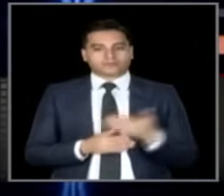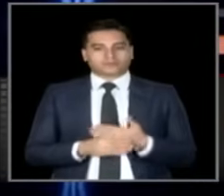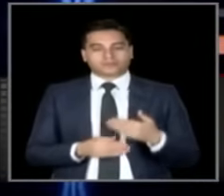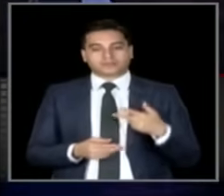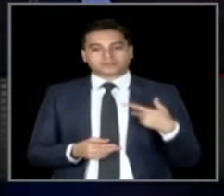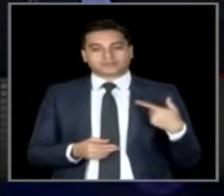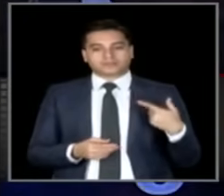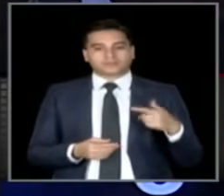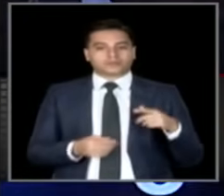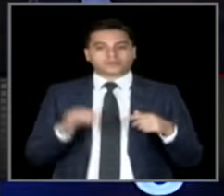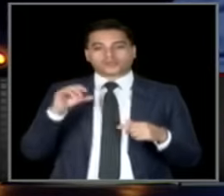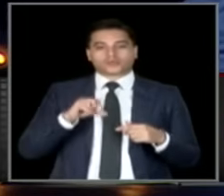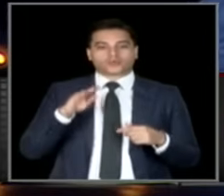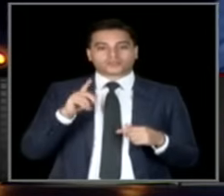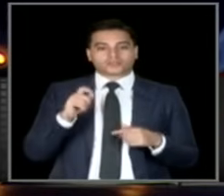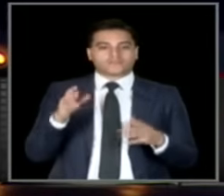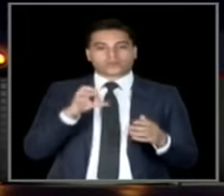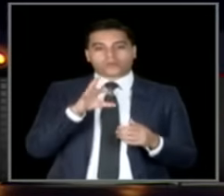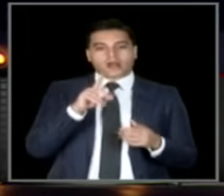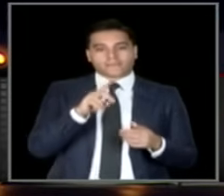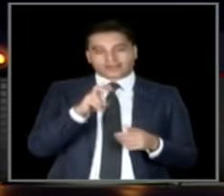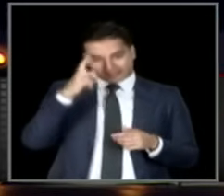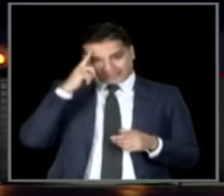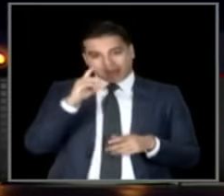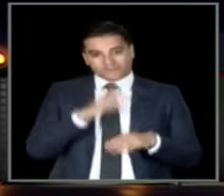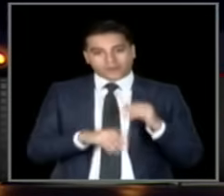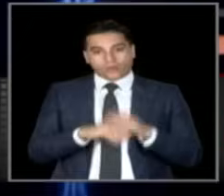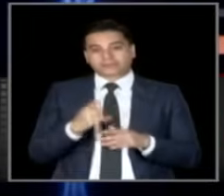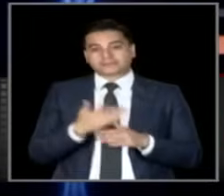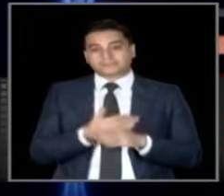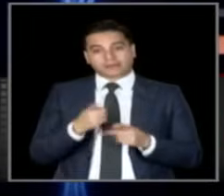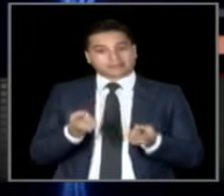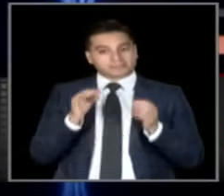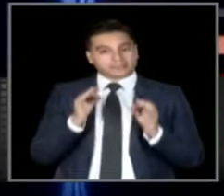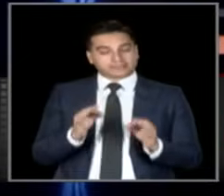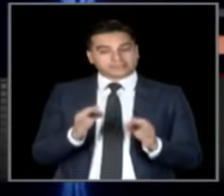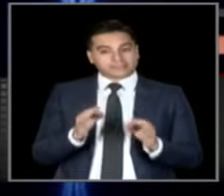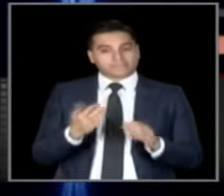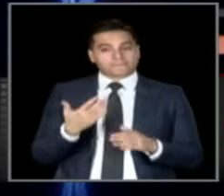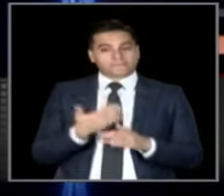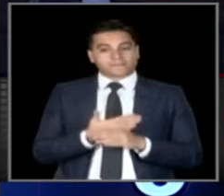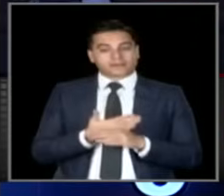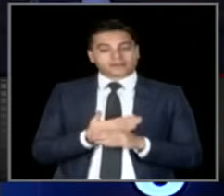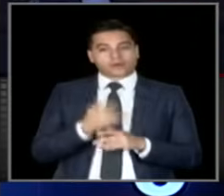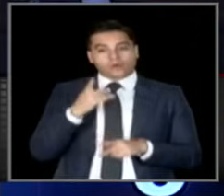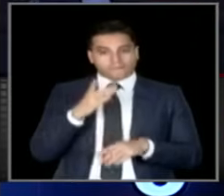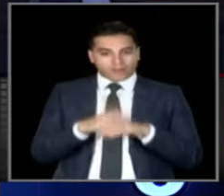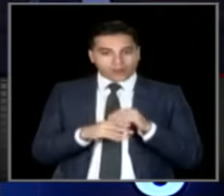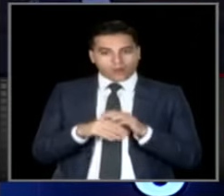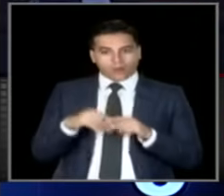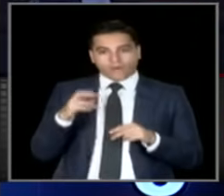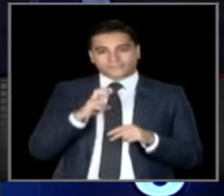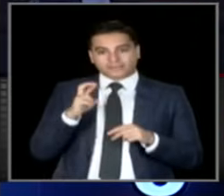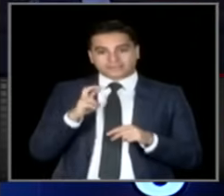عمرو، اجابتك؟ يوسف وهبه. طب انت عارف ايه سبب المحاوله دي؟ اصلها قصه غريبه. اللي انا اعرفه ان العريان يوسف كان مسيحي